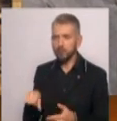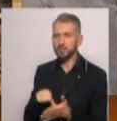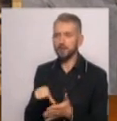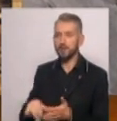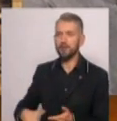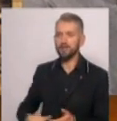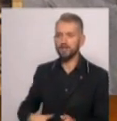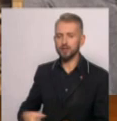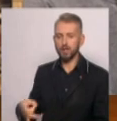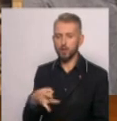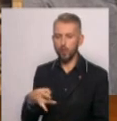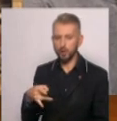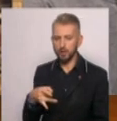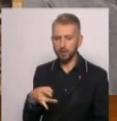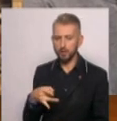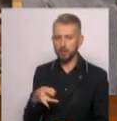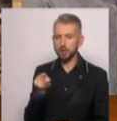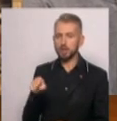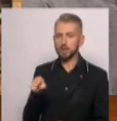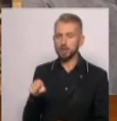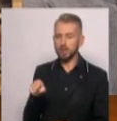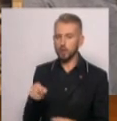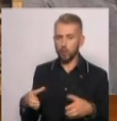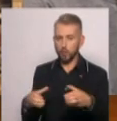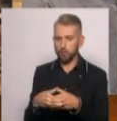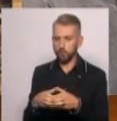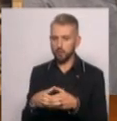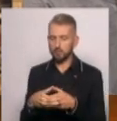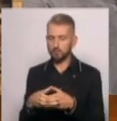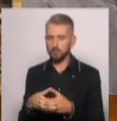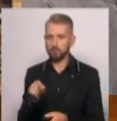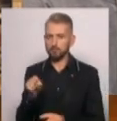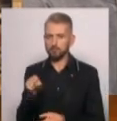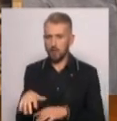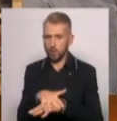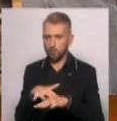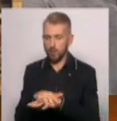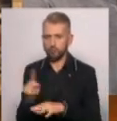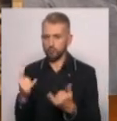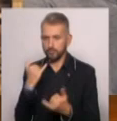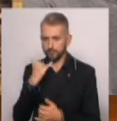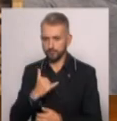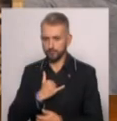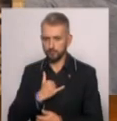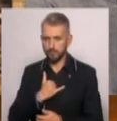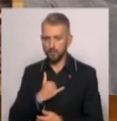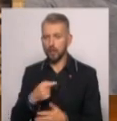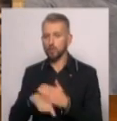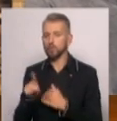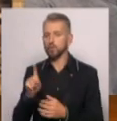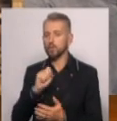Печерського району тієї групи, я так розумію, тієї громади, яка щойно до нас телефонувала, тому що